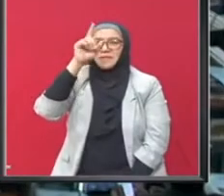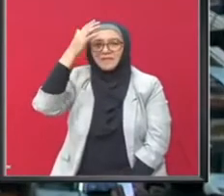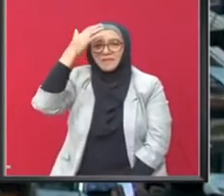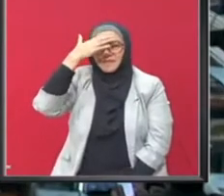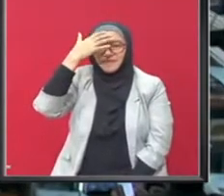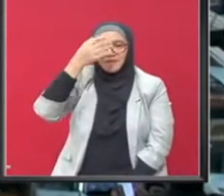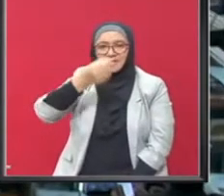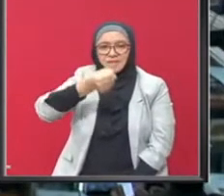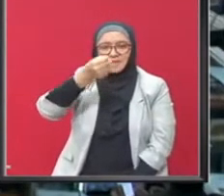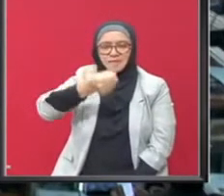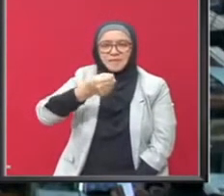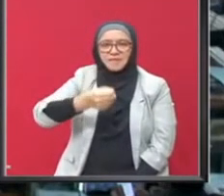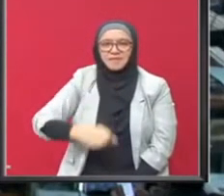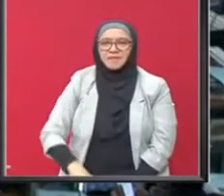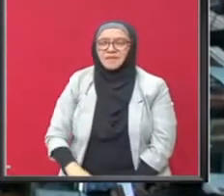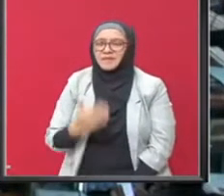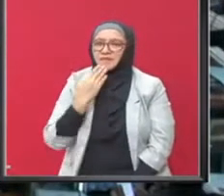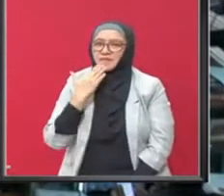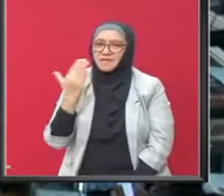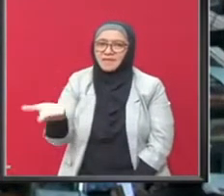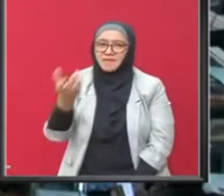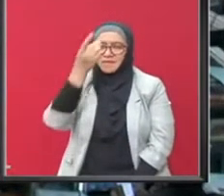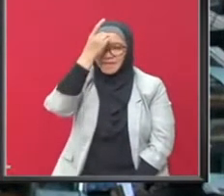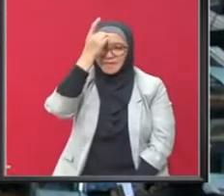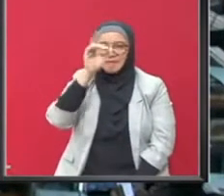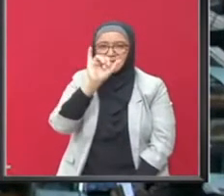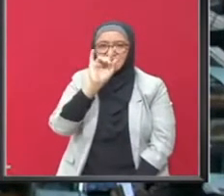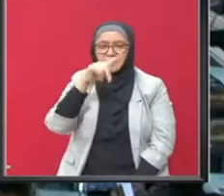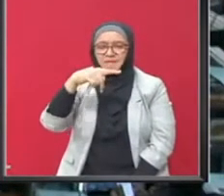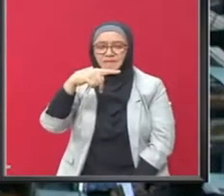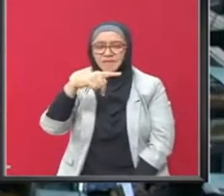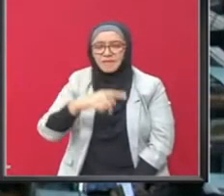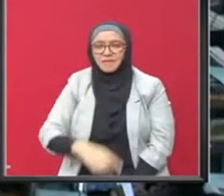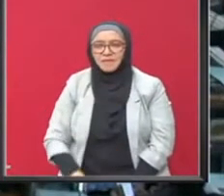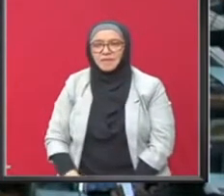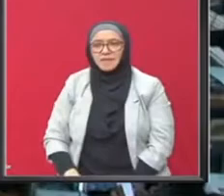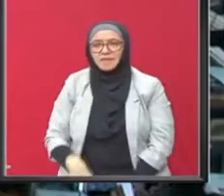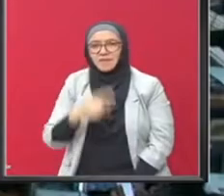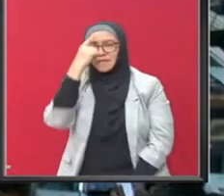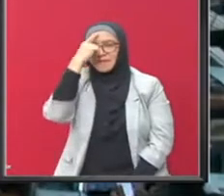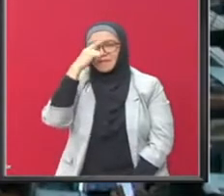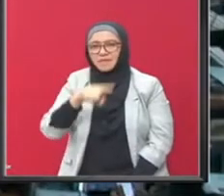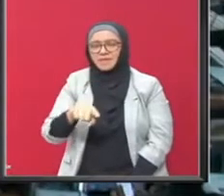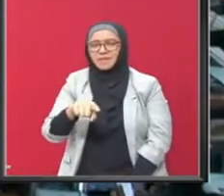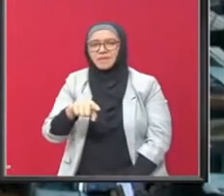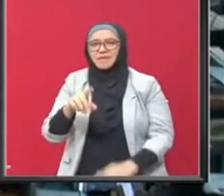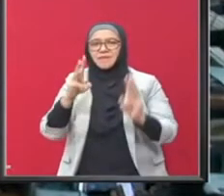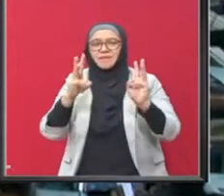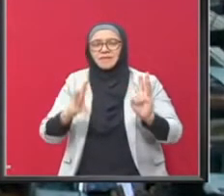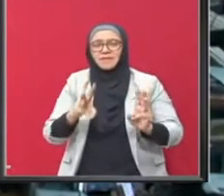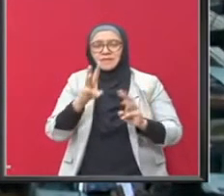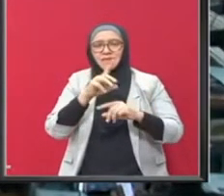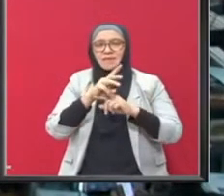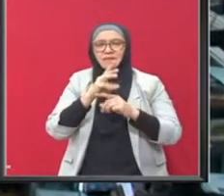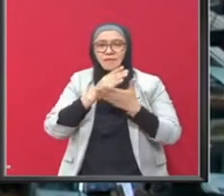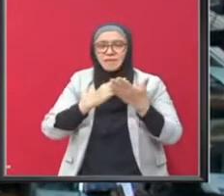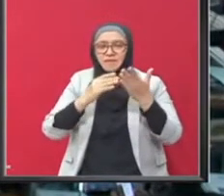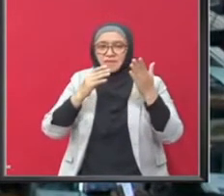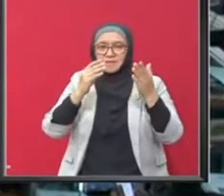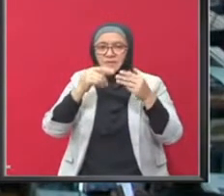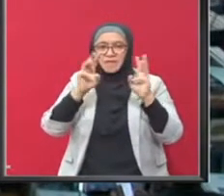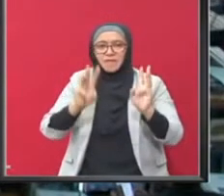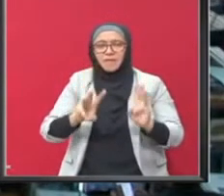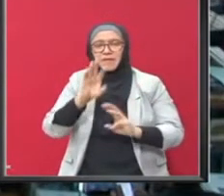assalamualaikum warahmatullah wabarakatuh Terima kasih Ratu hilang di betul modifiable doa wavedash ya Ucapkan takziah